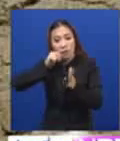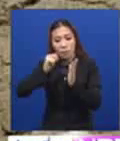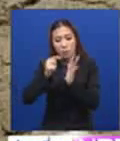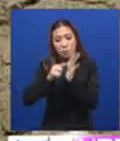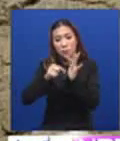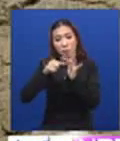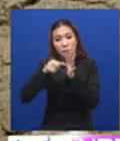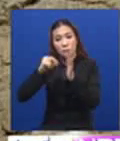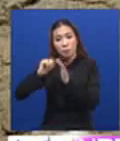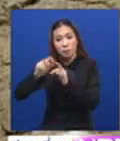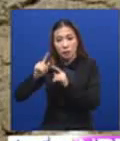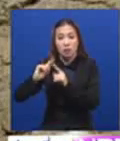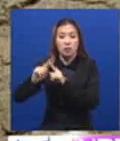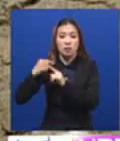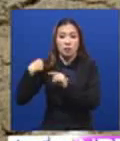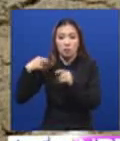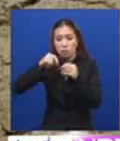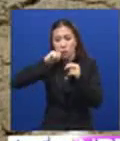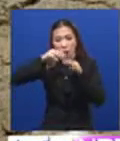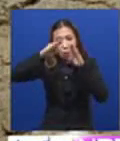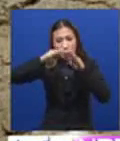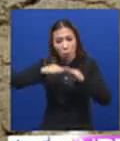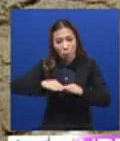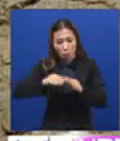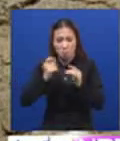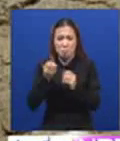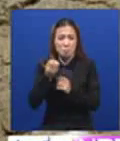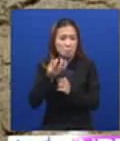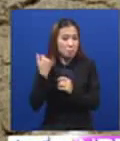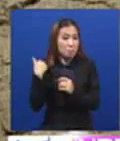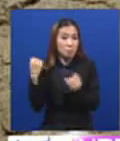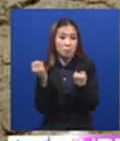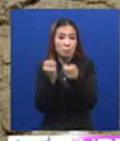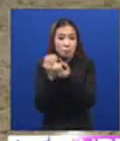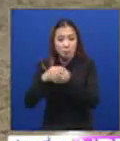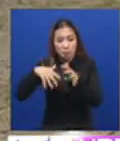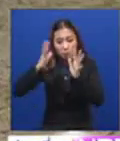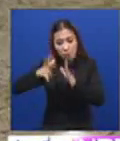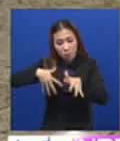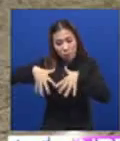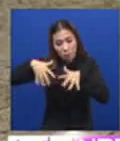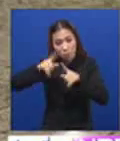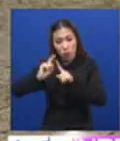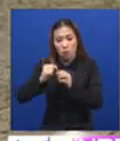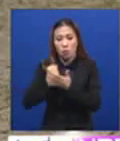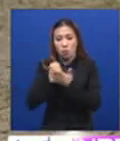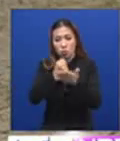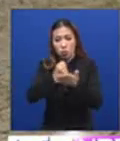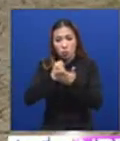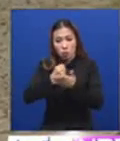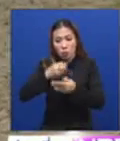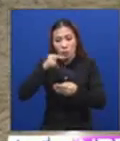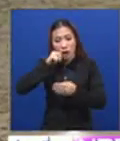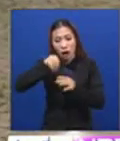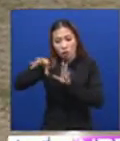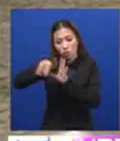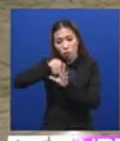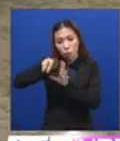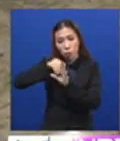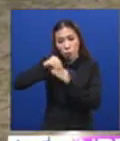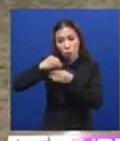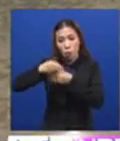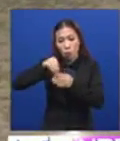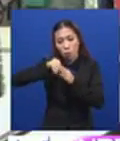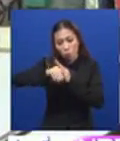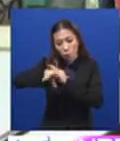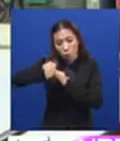ดระดับลงและอยู่ในระดับต่ำกวาตะหลงเป็อย่างมากทำให้สมาชิกในกลุมต้องช่วยกันต่อท่อสบน้ำลงไปไกลจากฝัง